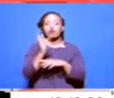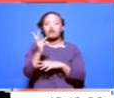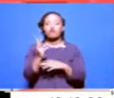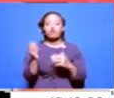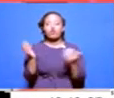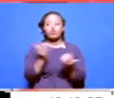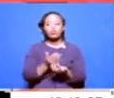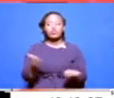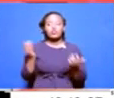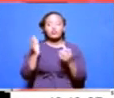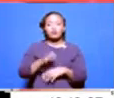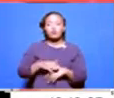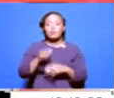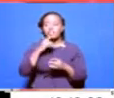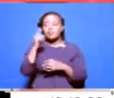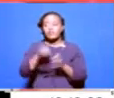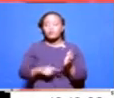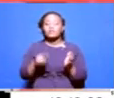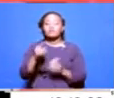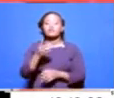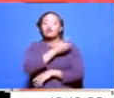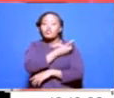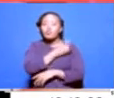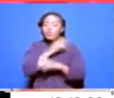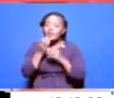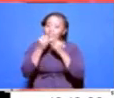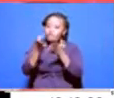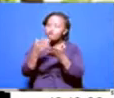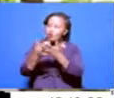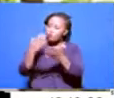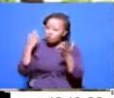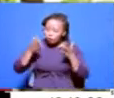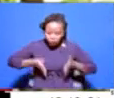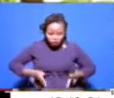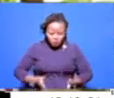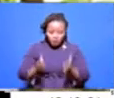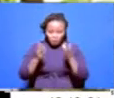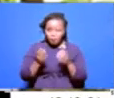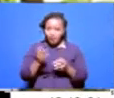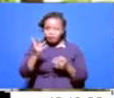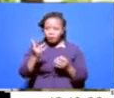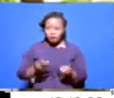amesema madaktari walimjulisha mapema kuwa atajifungua watoto wanne.